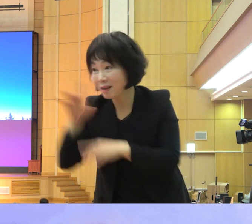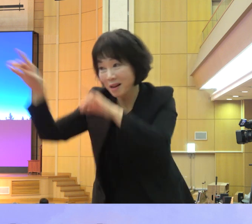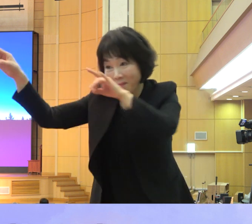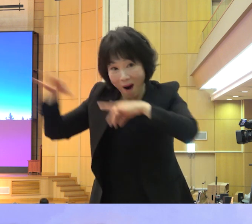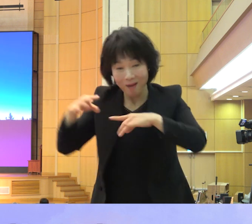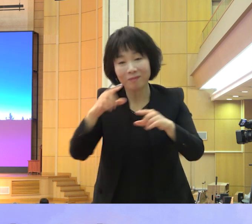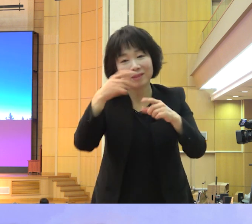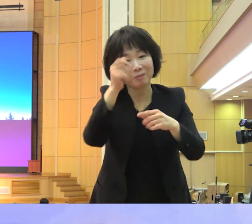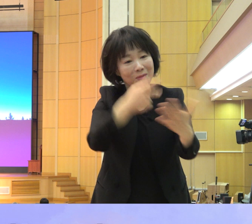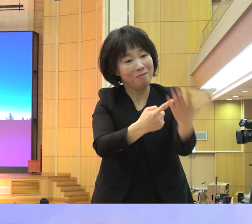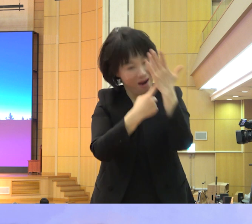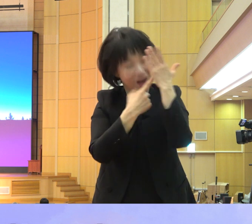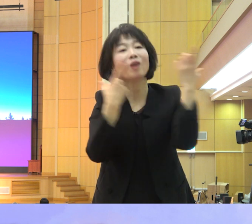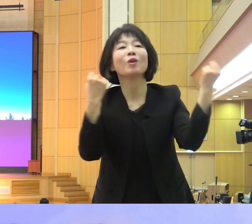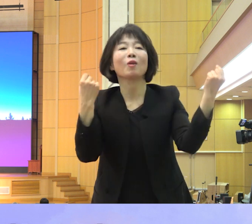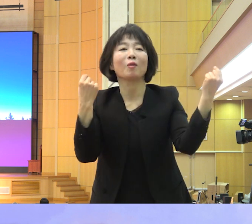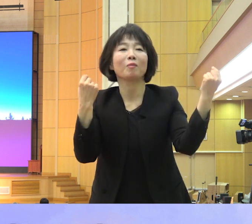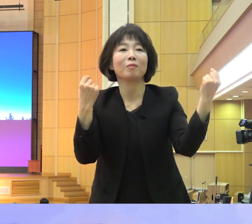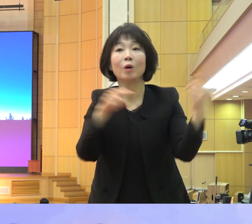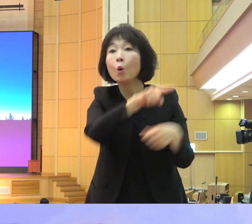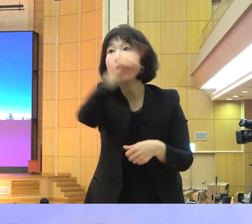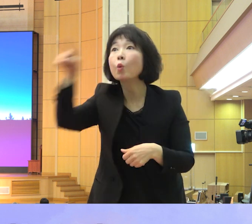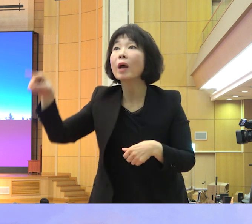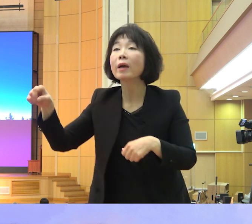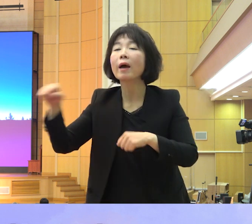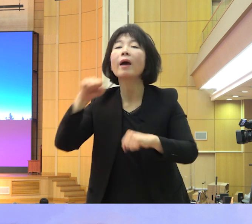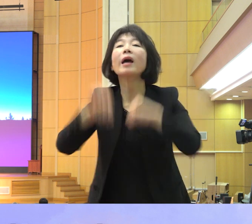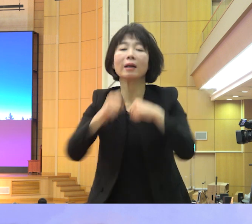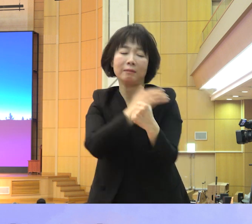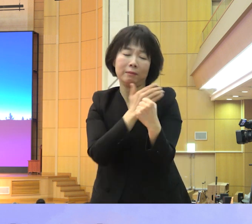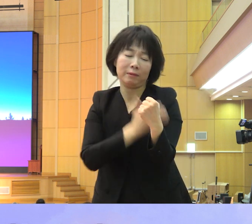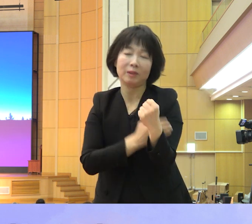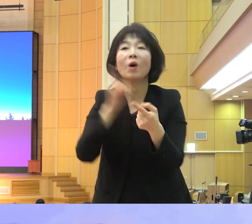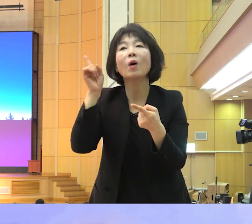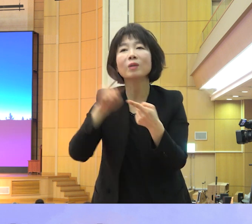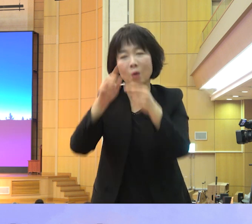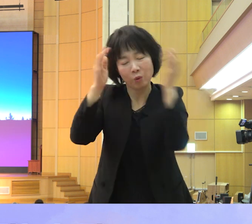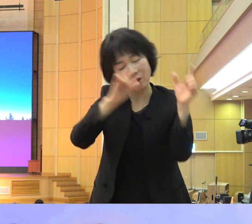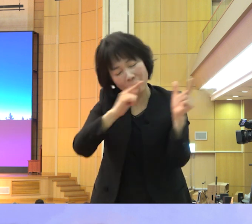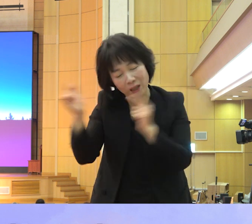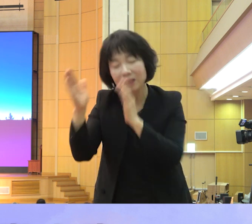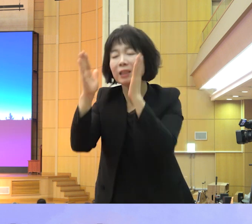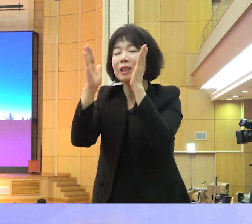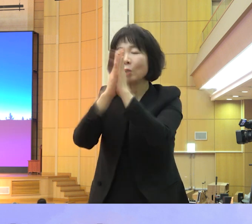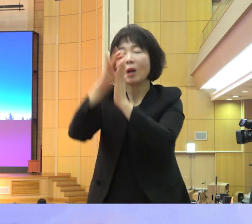오늘 본문 말씀대로 우리에게 역사하시는 능력대로 온갖 구하는 것이나